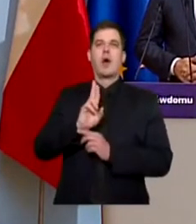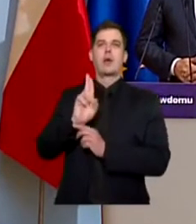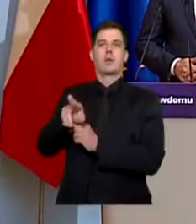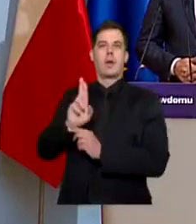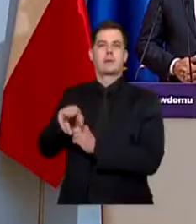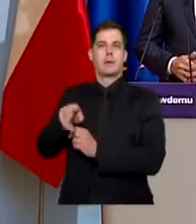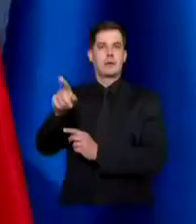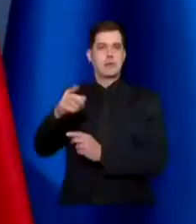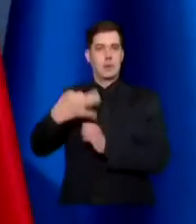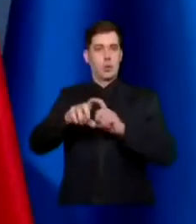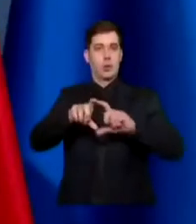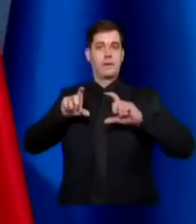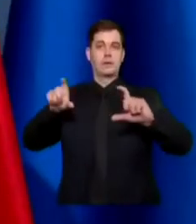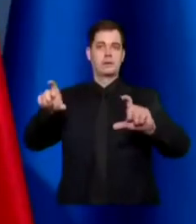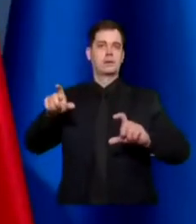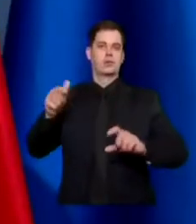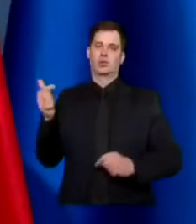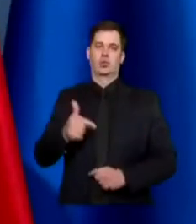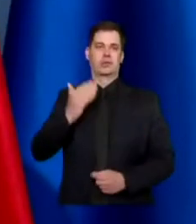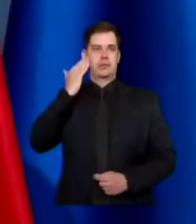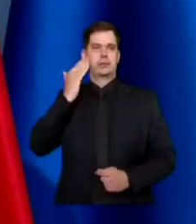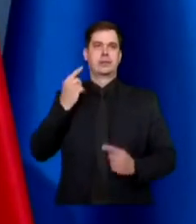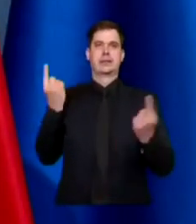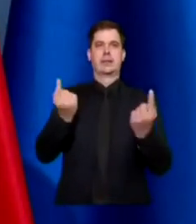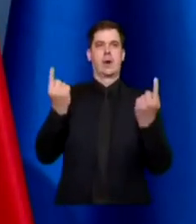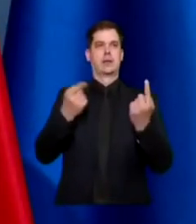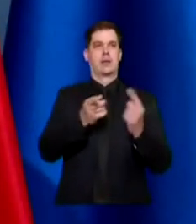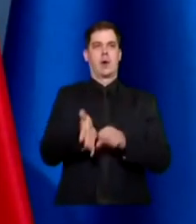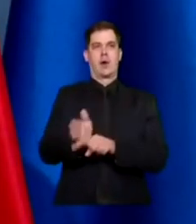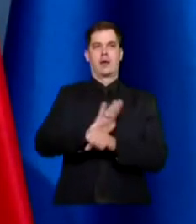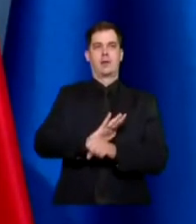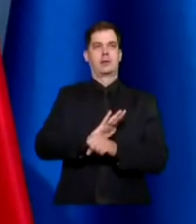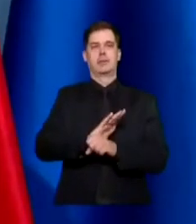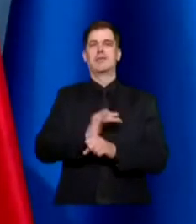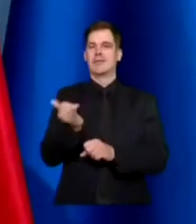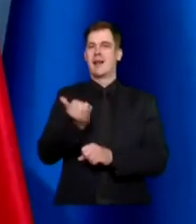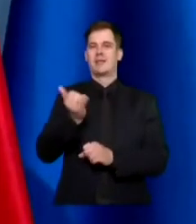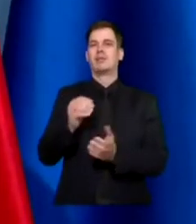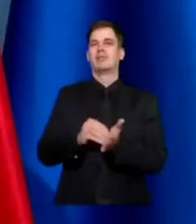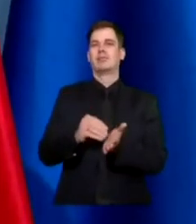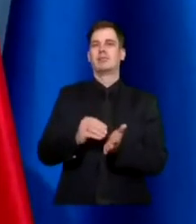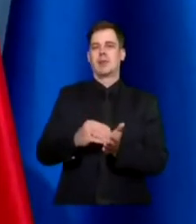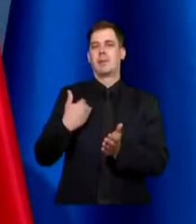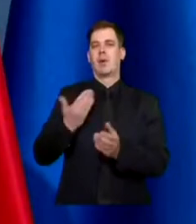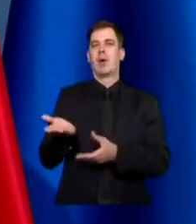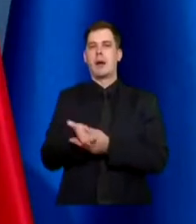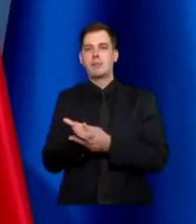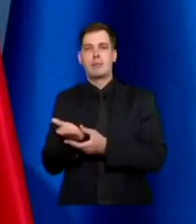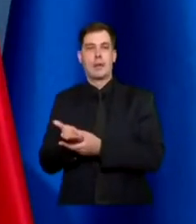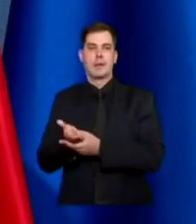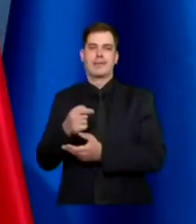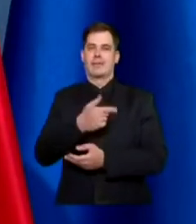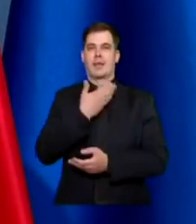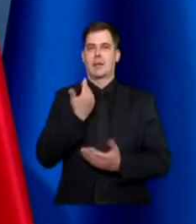rekrutacji będzie musiał zakładać modyfikacje i odejście od dotychczasowych przyzwyczajeń,